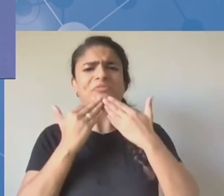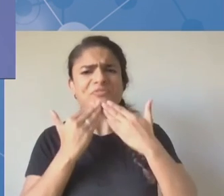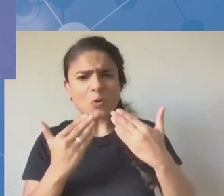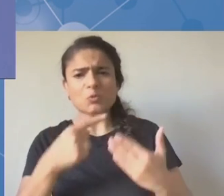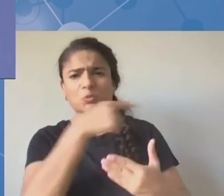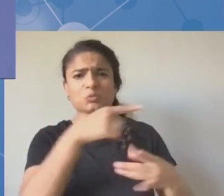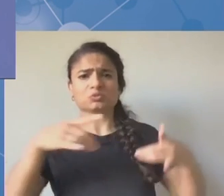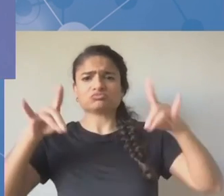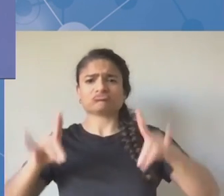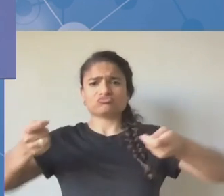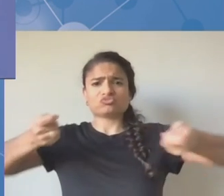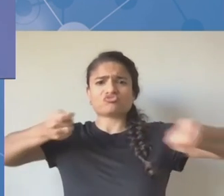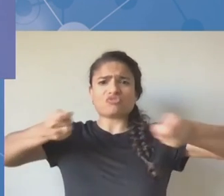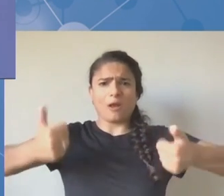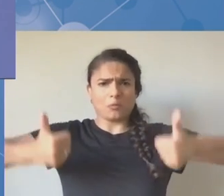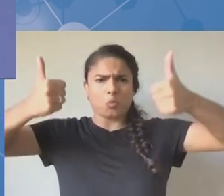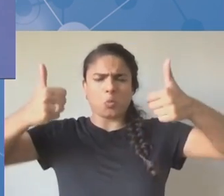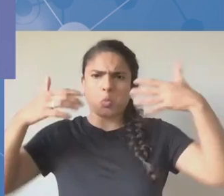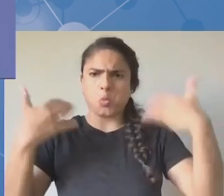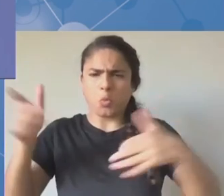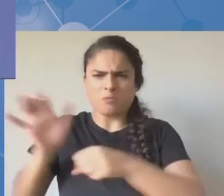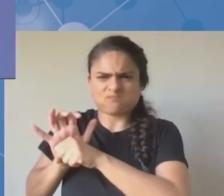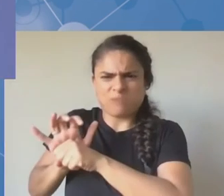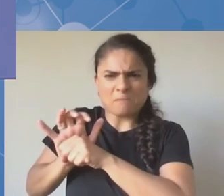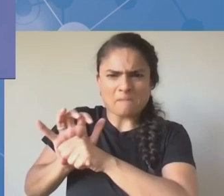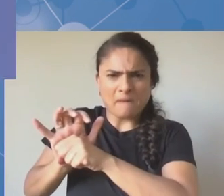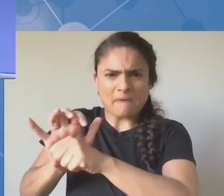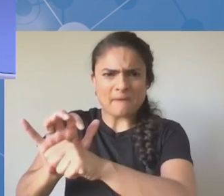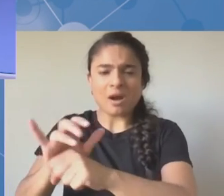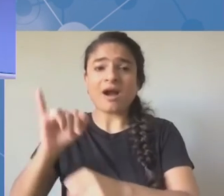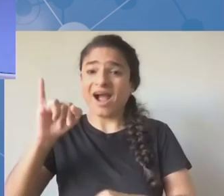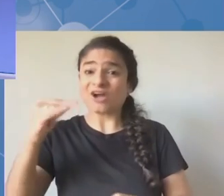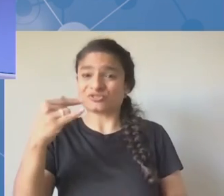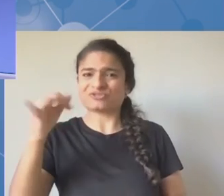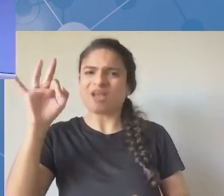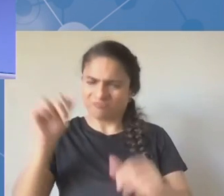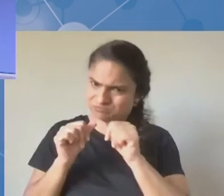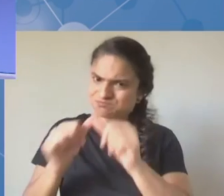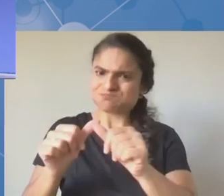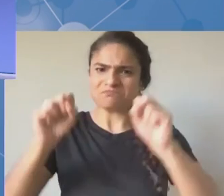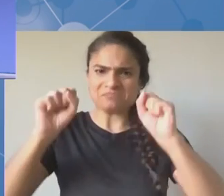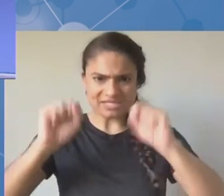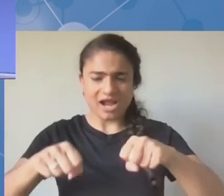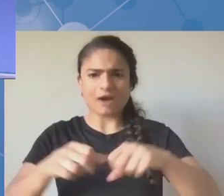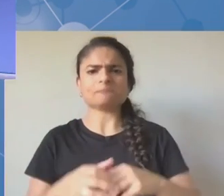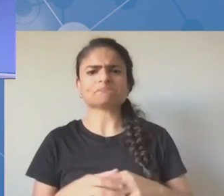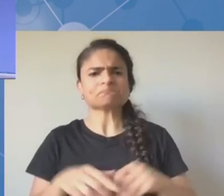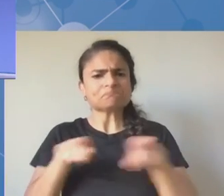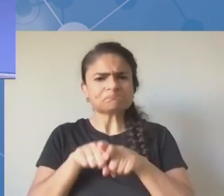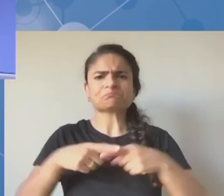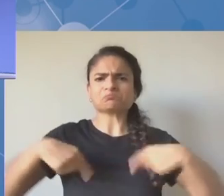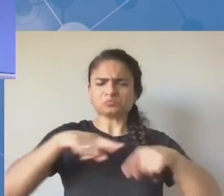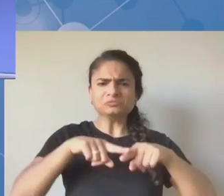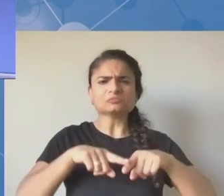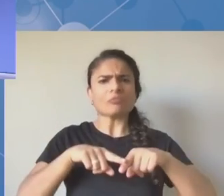Спасибо огромное предыдущему спикеру. Думаю, мы будем продолжать намеченный